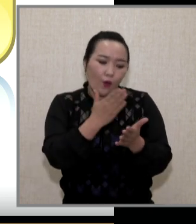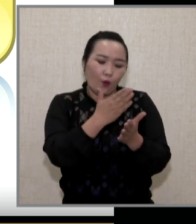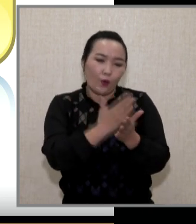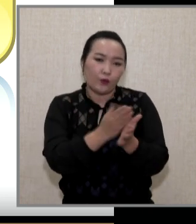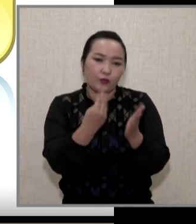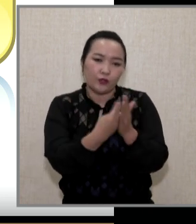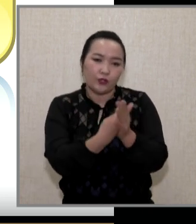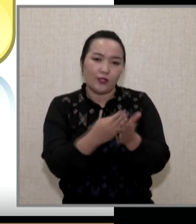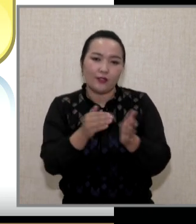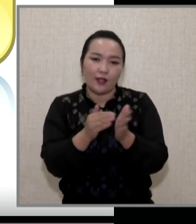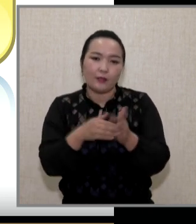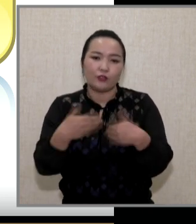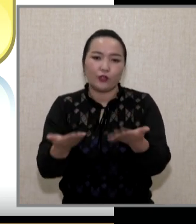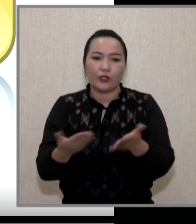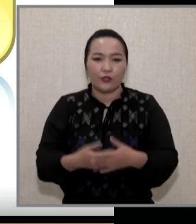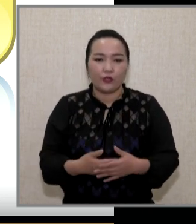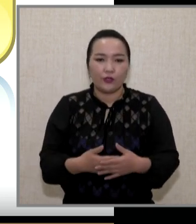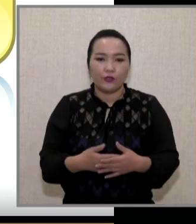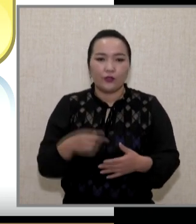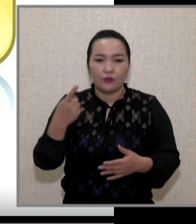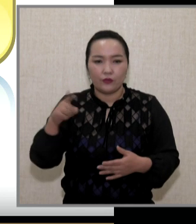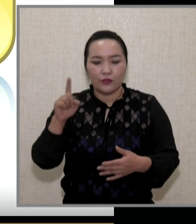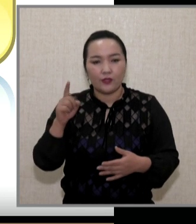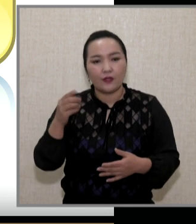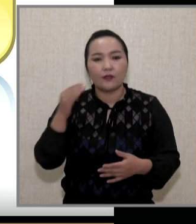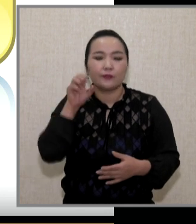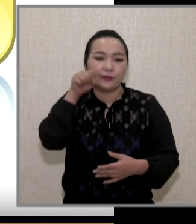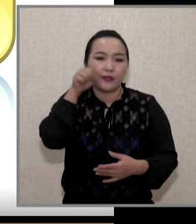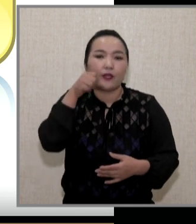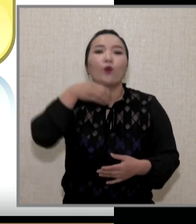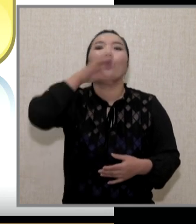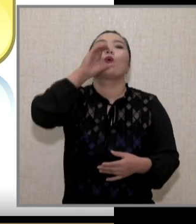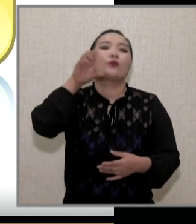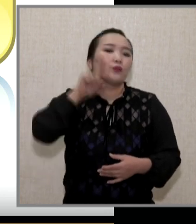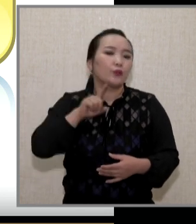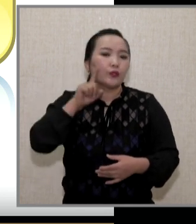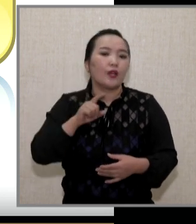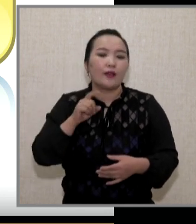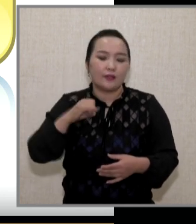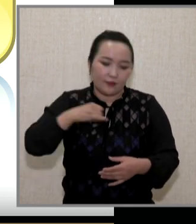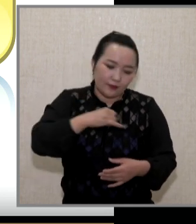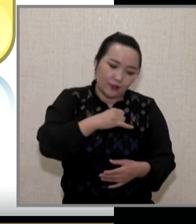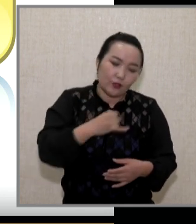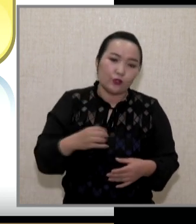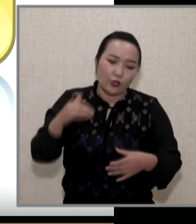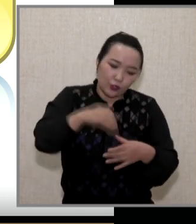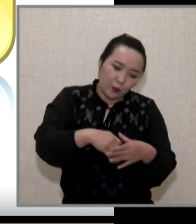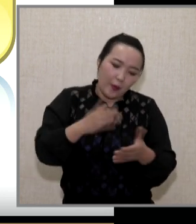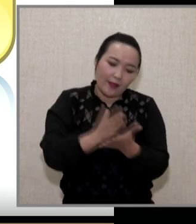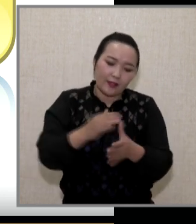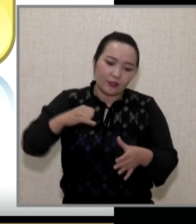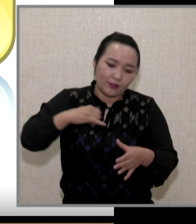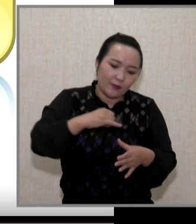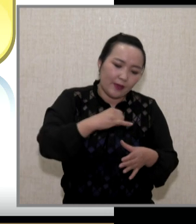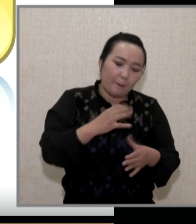хөрөнгөөр бүрдэг. За энэ хөрөнгөн дотор нь сүүн хүчлийн хян буюу энэ сүүн хүчлийн бактери маань хүний биед уурга махыг задлаад хорт